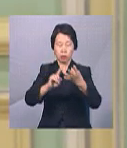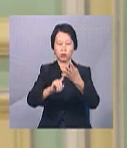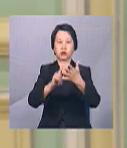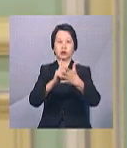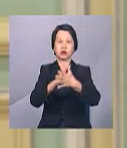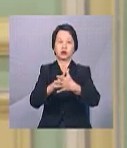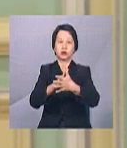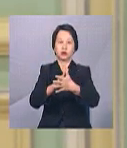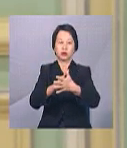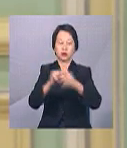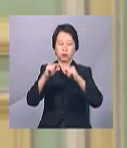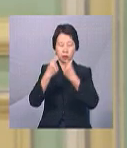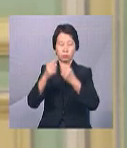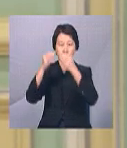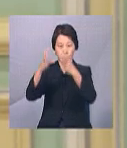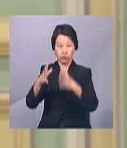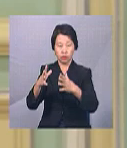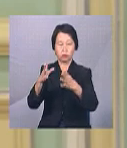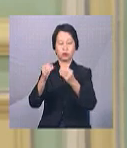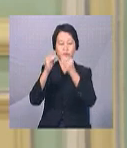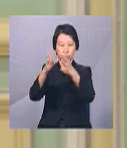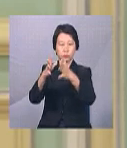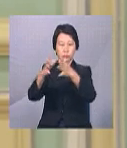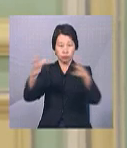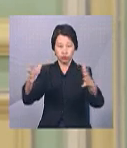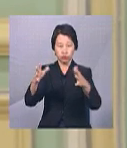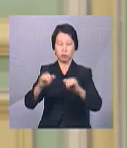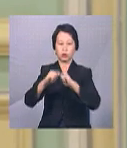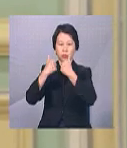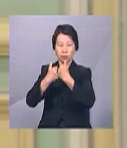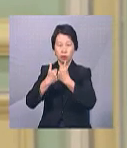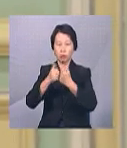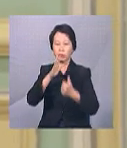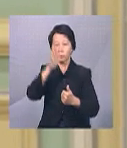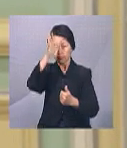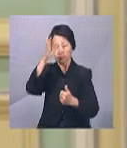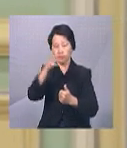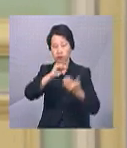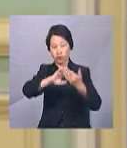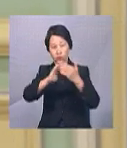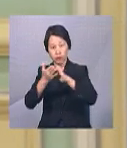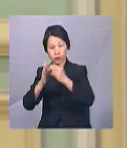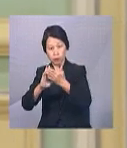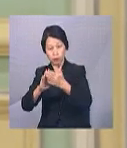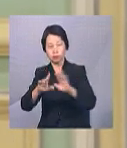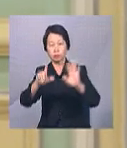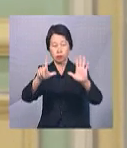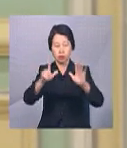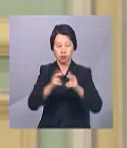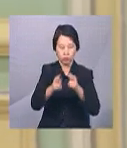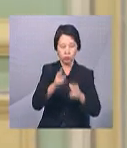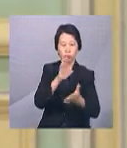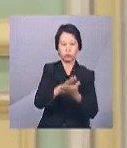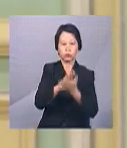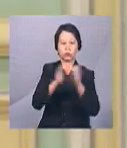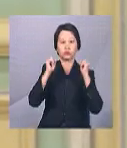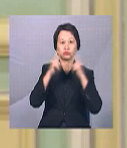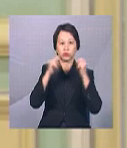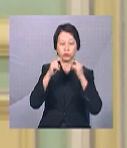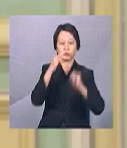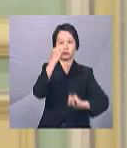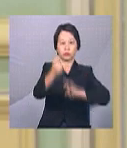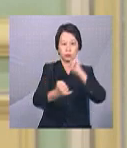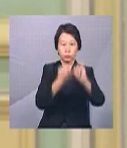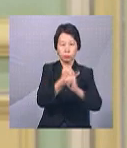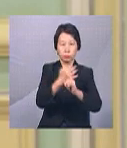majelis pengetua seteguh besar persatuan ibu Bapa dan community pengusaha sekolah swasta Atara